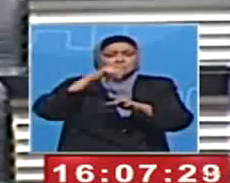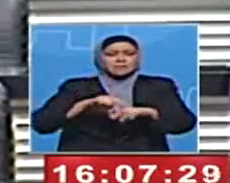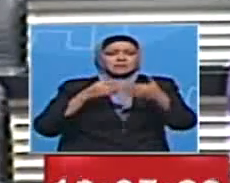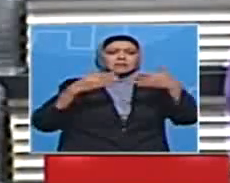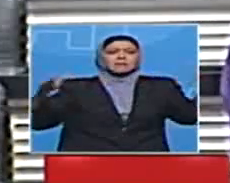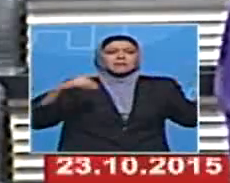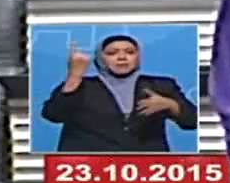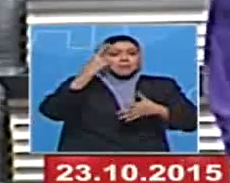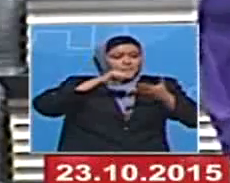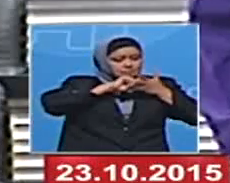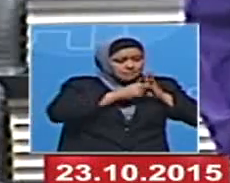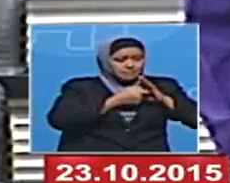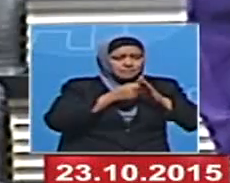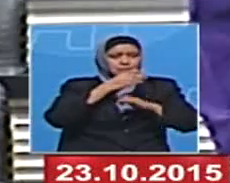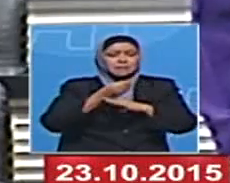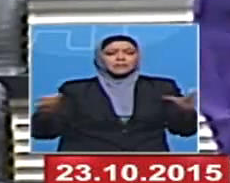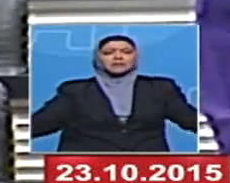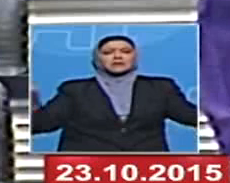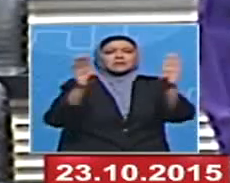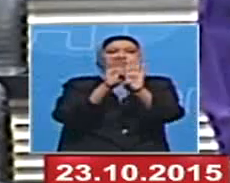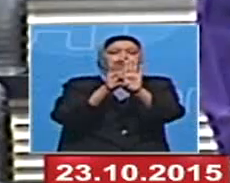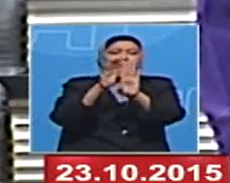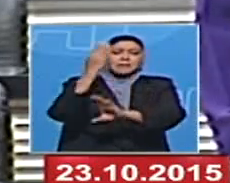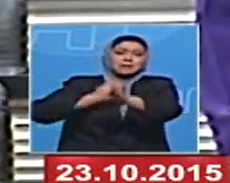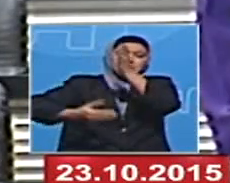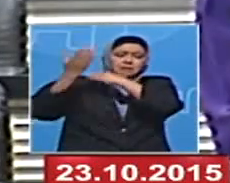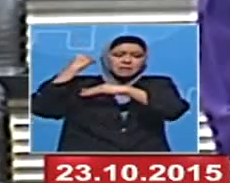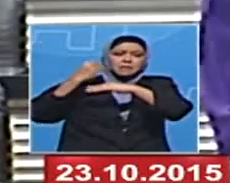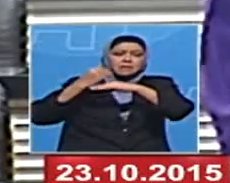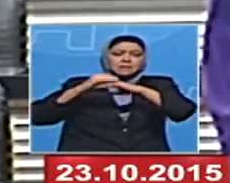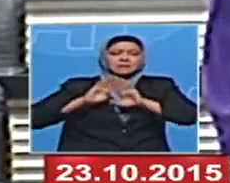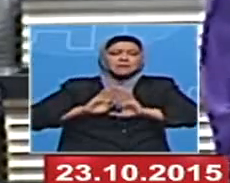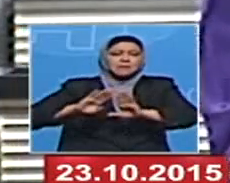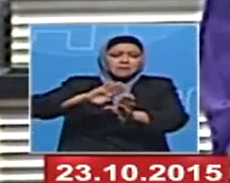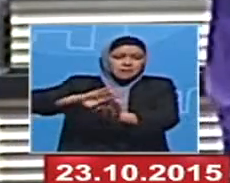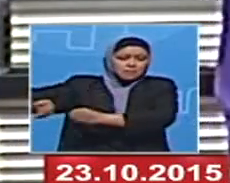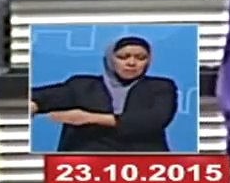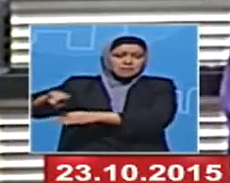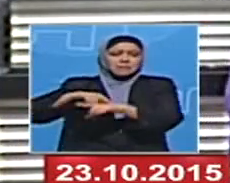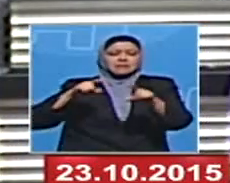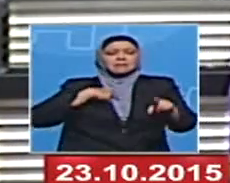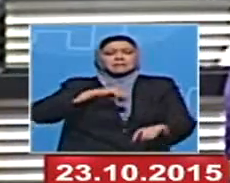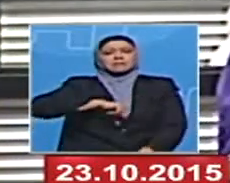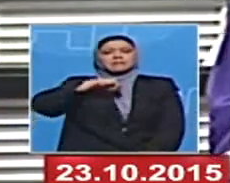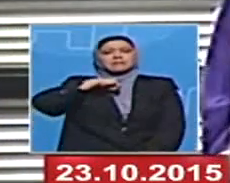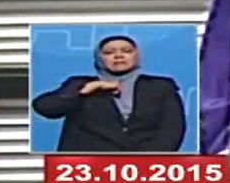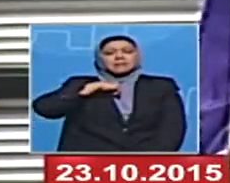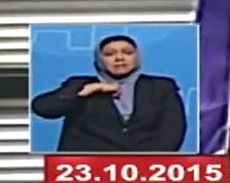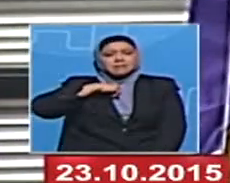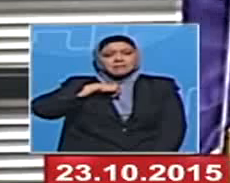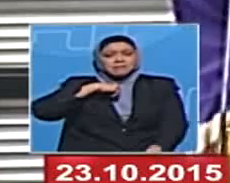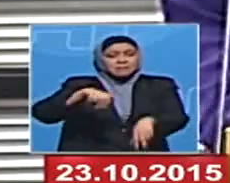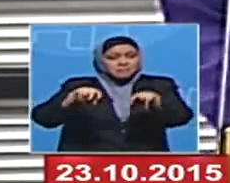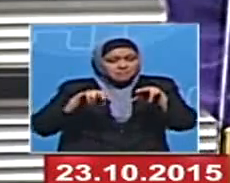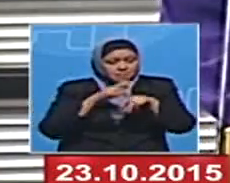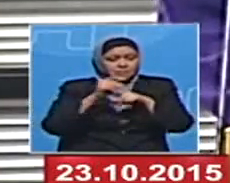penutup bagi yang terdahulu penolak yang batil pembela hak dan kebenaran